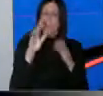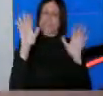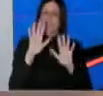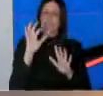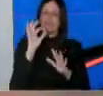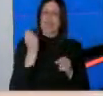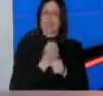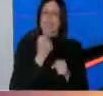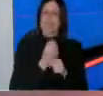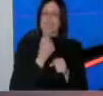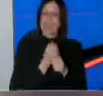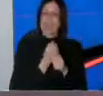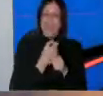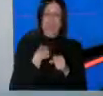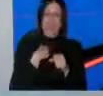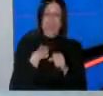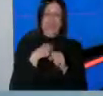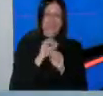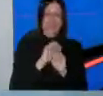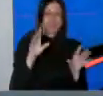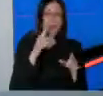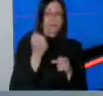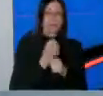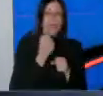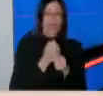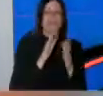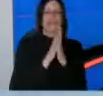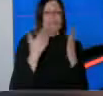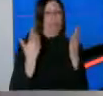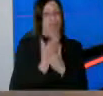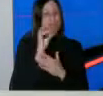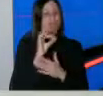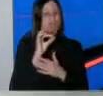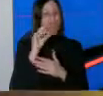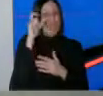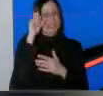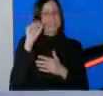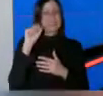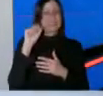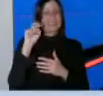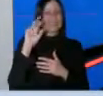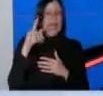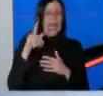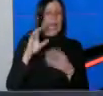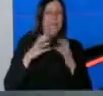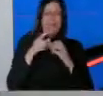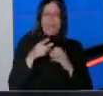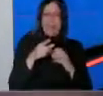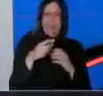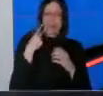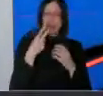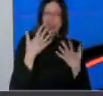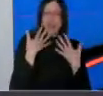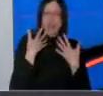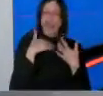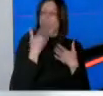של פעילי... אתה העלית. כן, אני העליתי פעילת תקווה חדשה של גדעון סער בשוק בפתח תקווה. תשמע, גועל נפש, אמרתי לך, הרוח הרעה הזאת